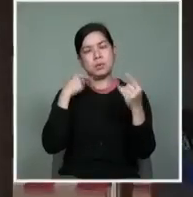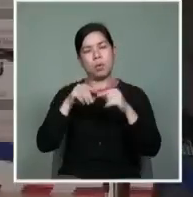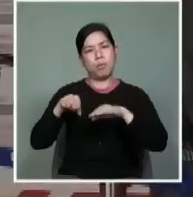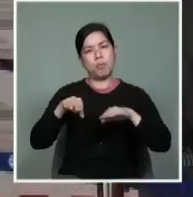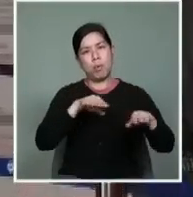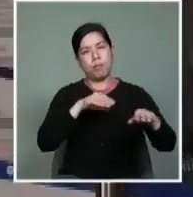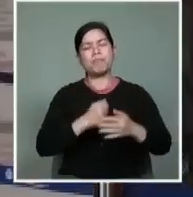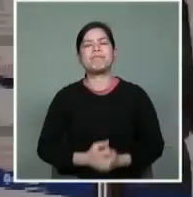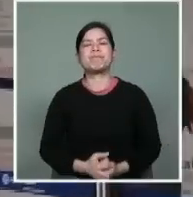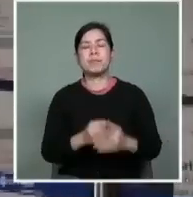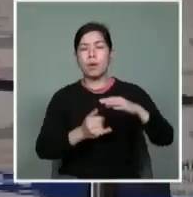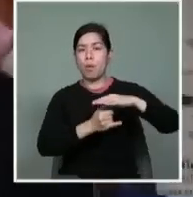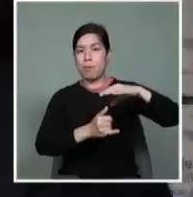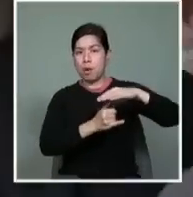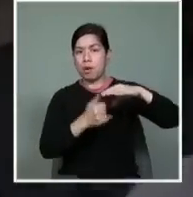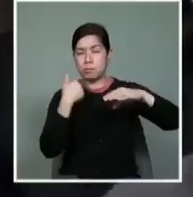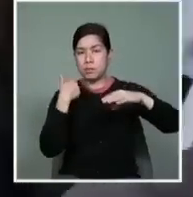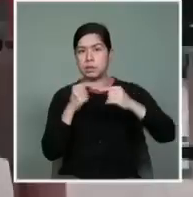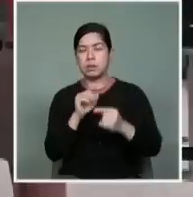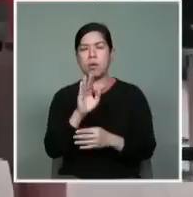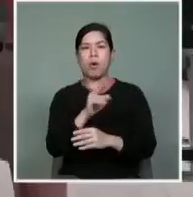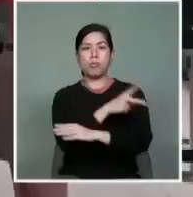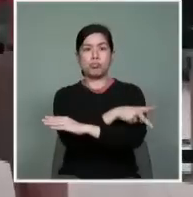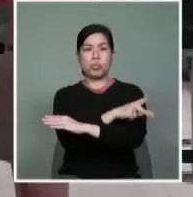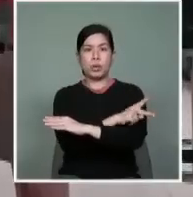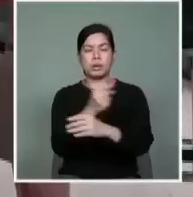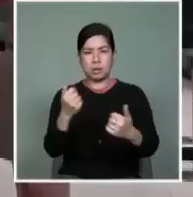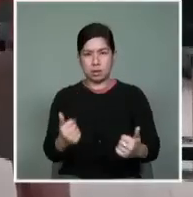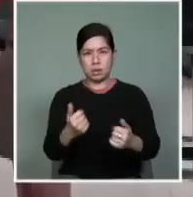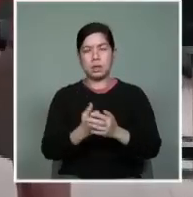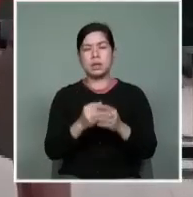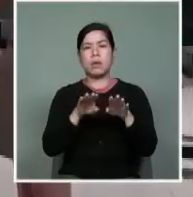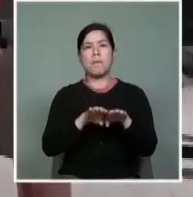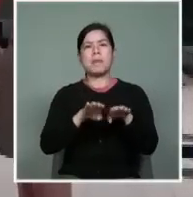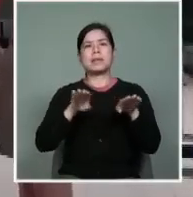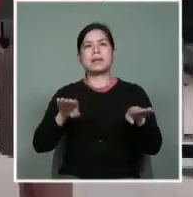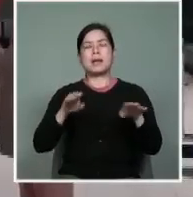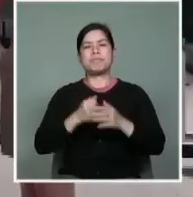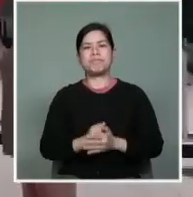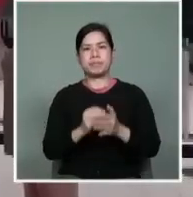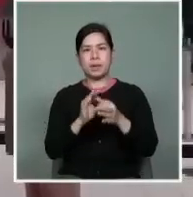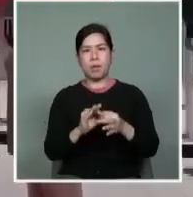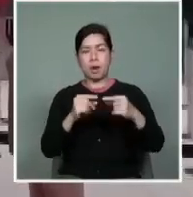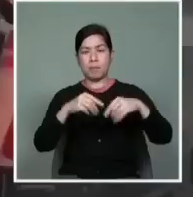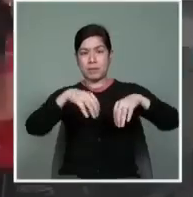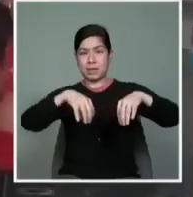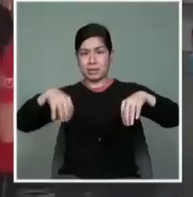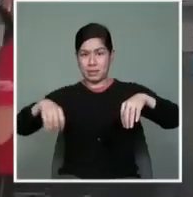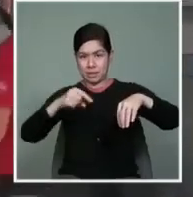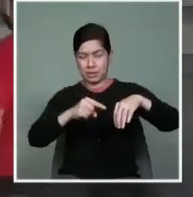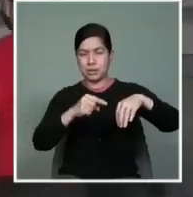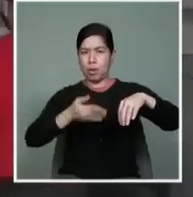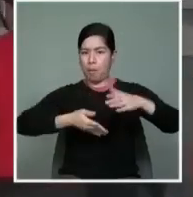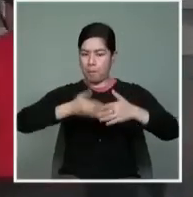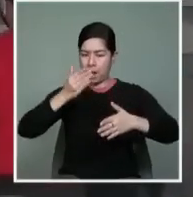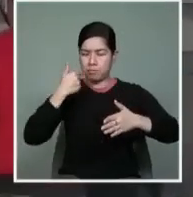ถานที่กักตัวสำหรับพื้นที่จังหวัดภูเก็ตตอนนี้ผ่านมาตรฐานการกักตัว9แห่งด้วยกันค่ะ